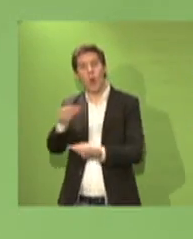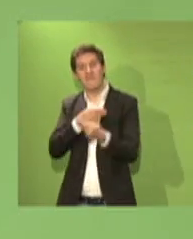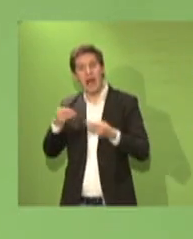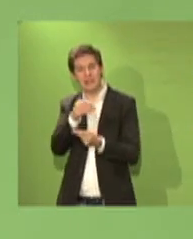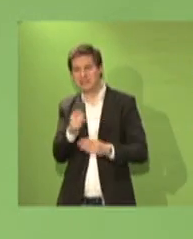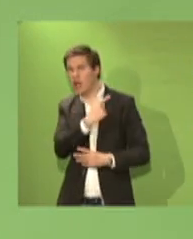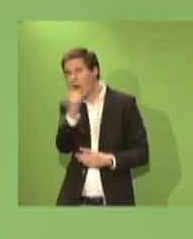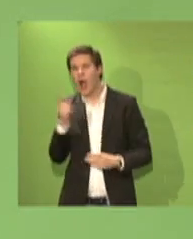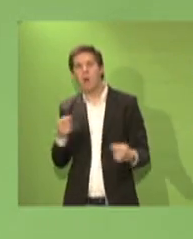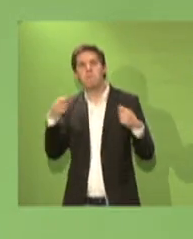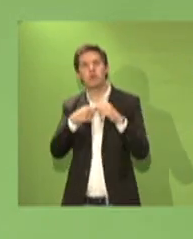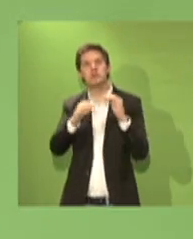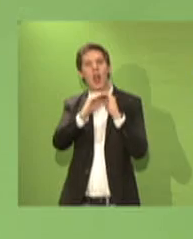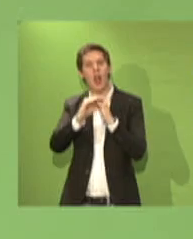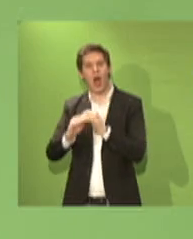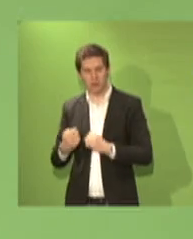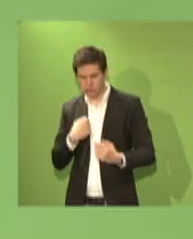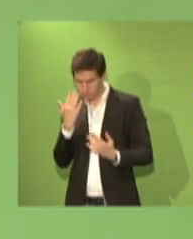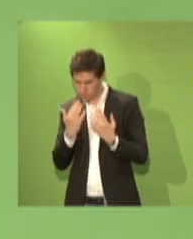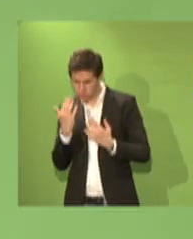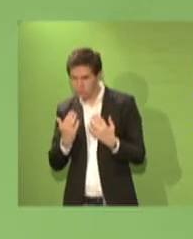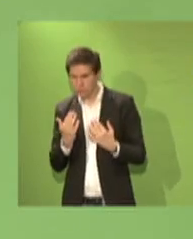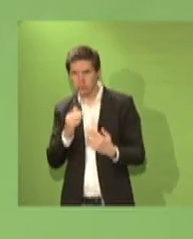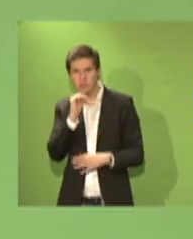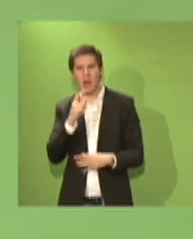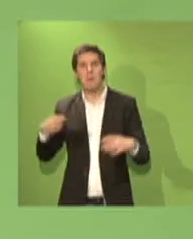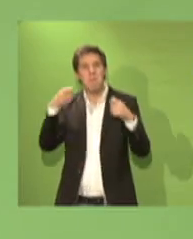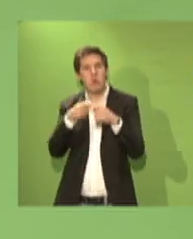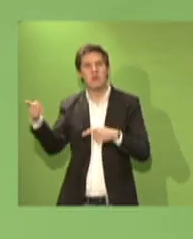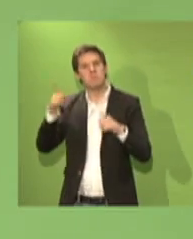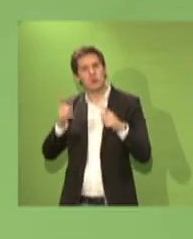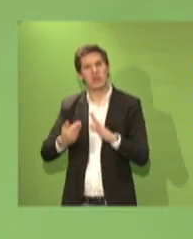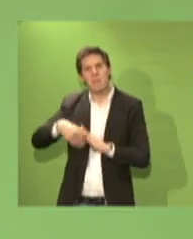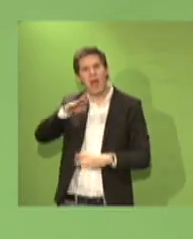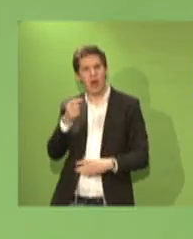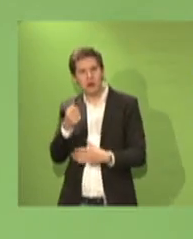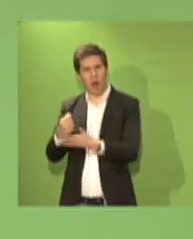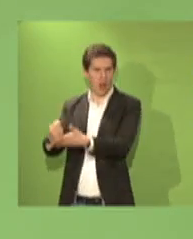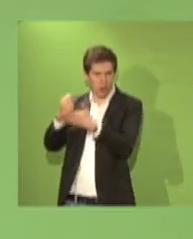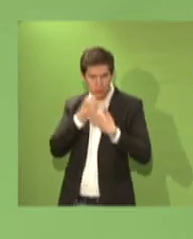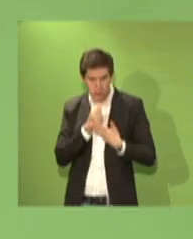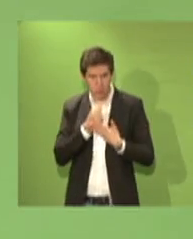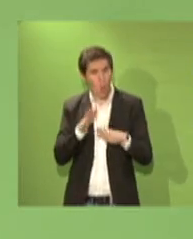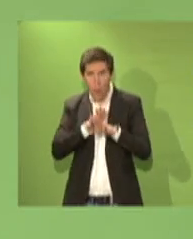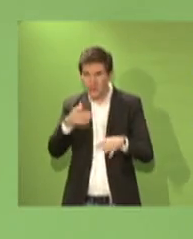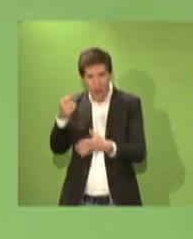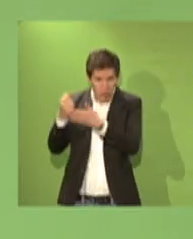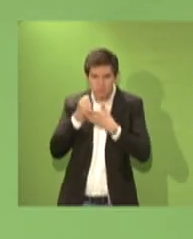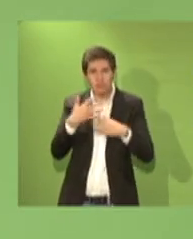festgestellt, wenn der Bund nicht erheblich mehr Geld zur Verfügung stellt für dieses Gebiet, für diesen Bereich, ist das nicht zu schaffen.